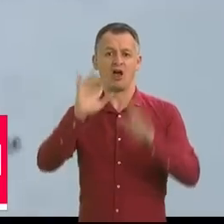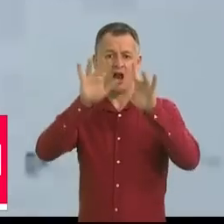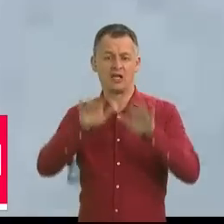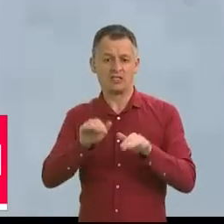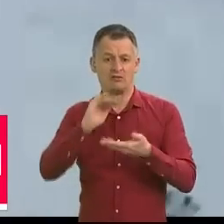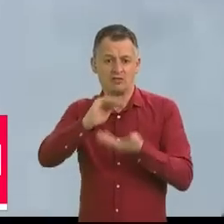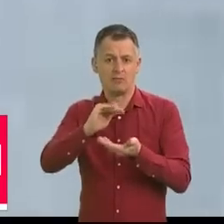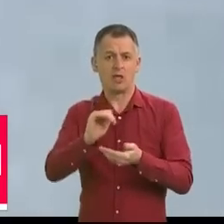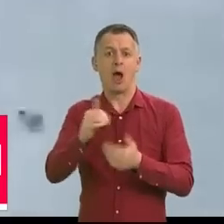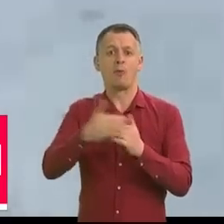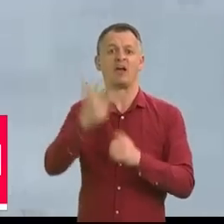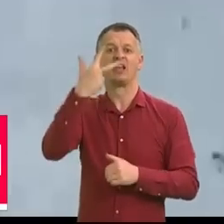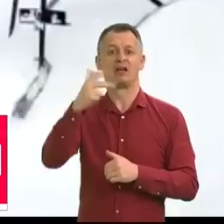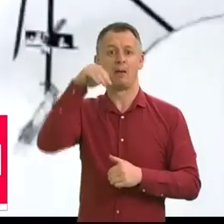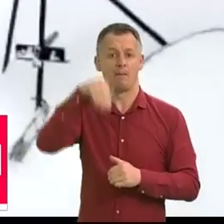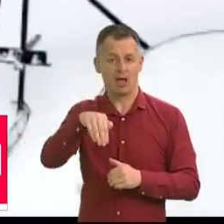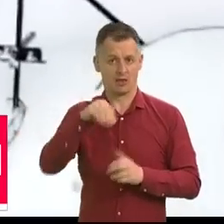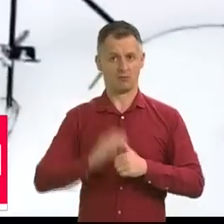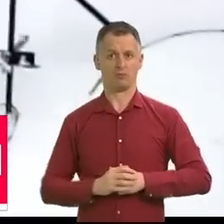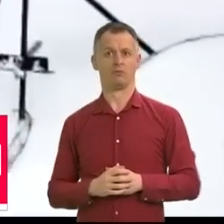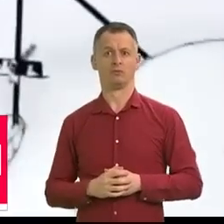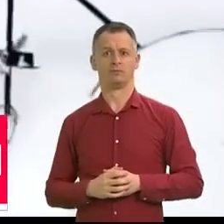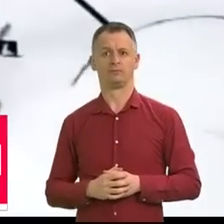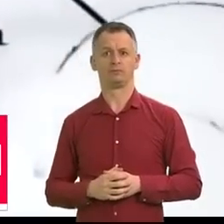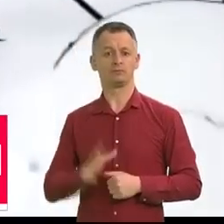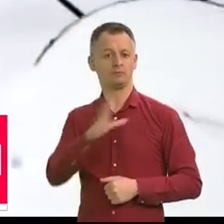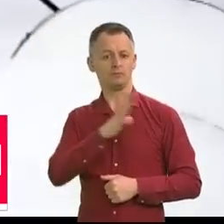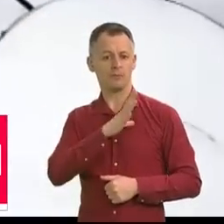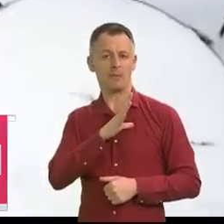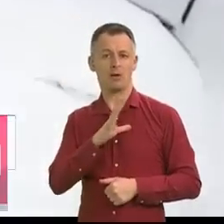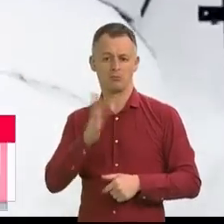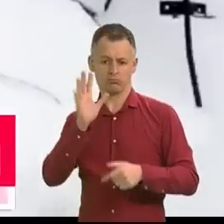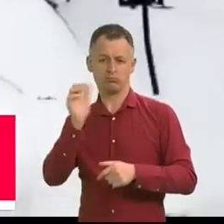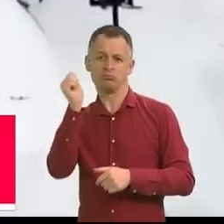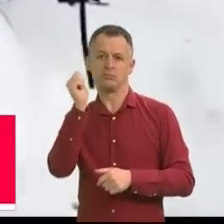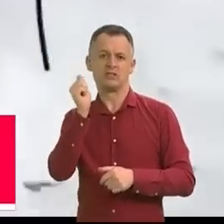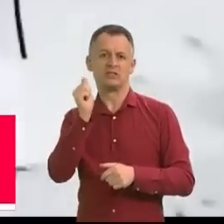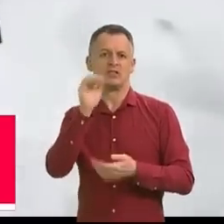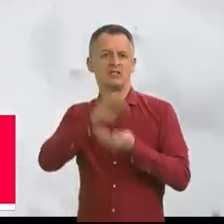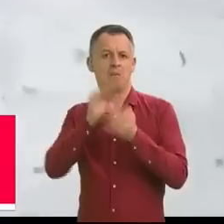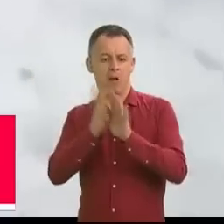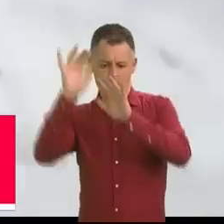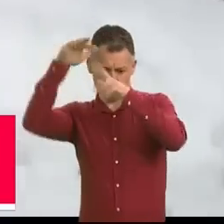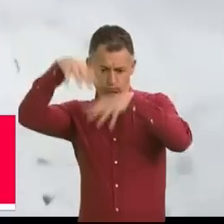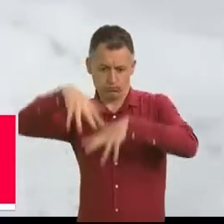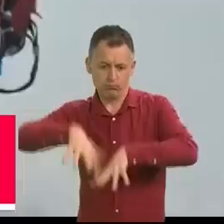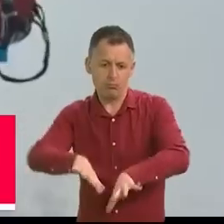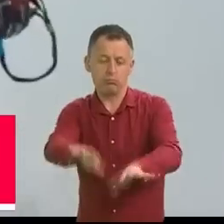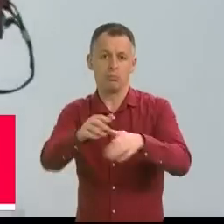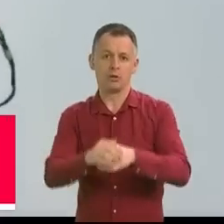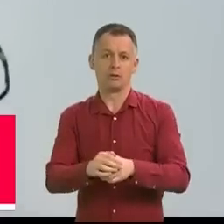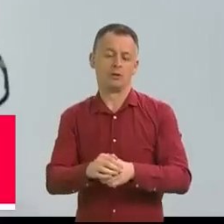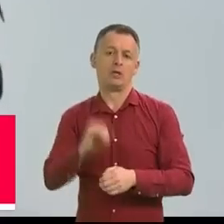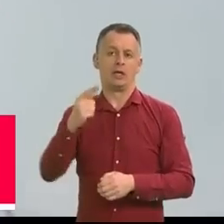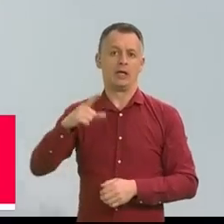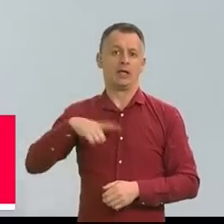ajunge la aproape 3 metri în unele zone. Riscul de avalanșă, care va fi clasificat diseară de către ANM,